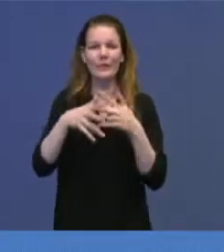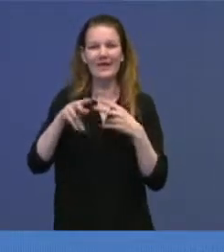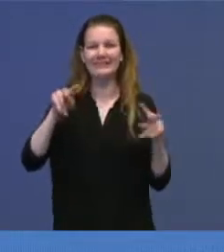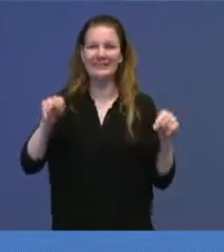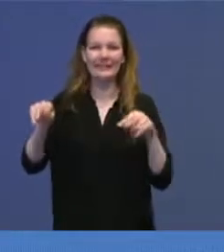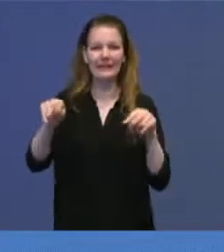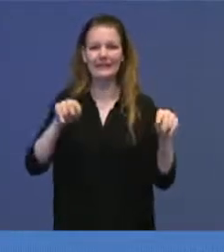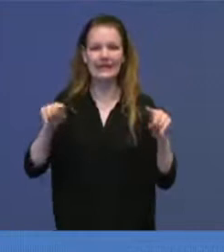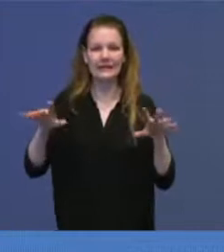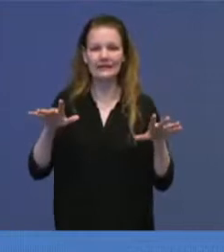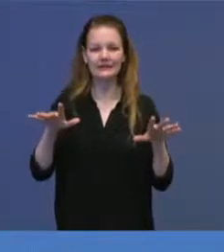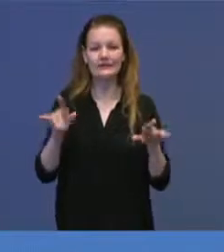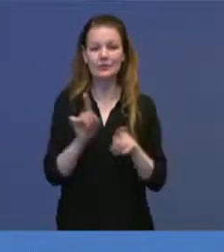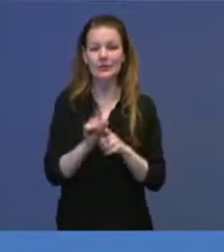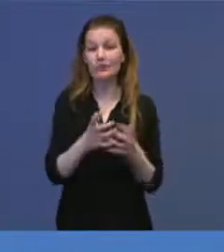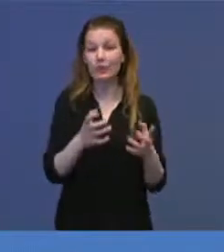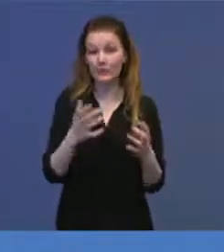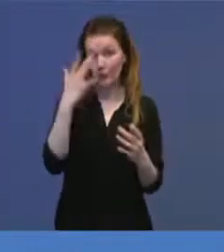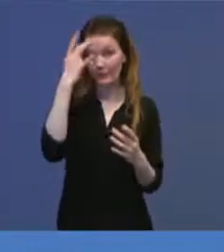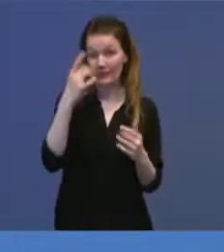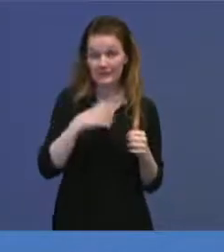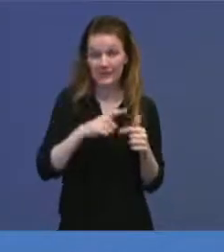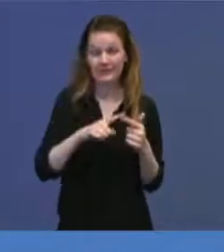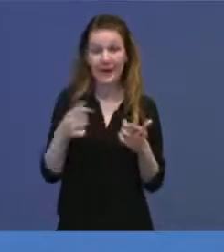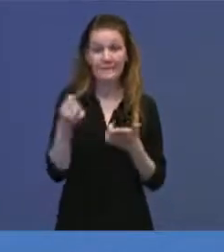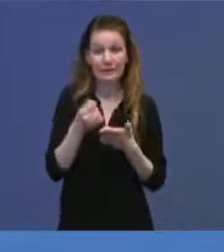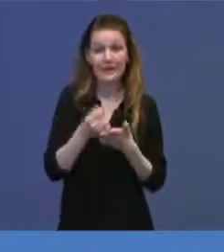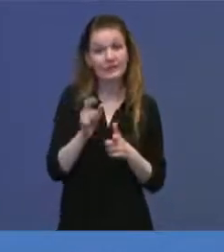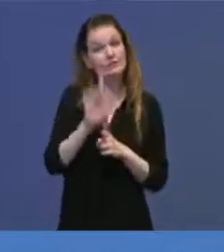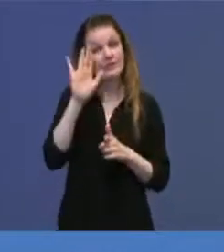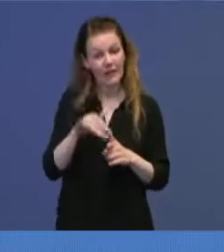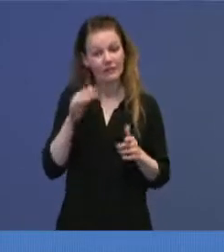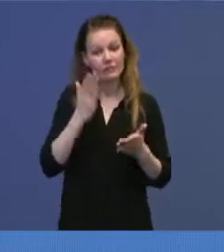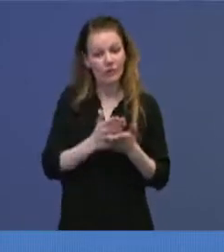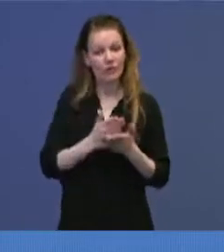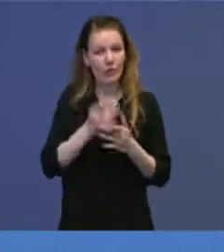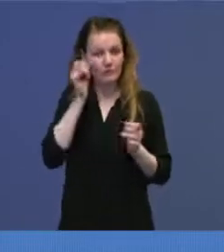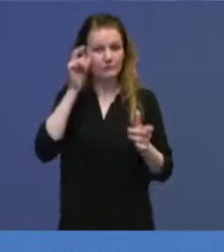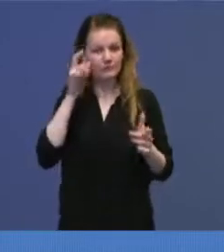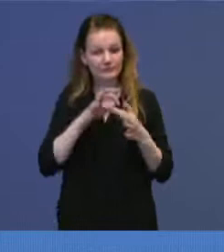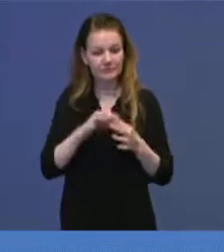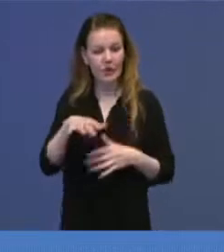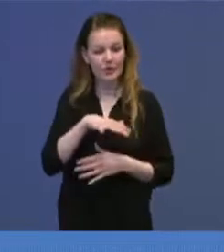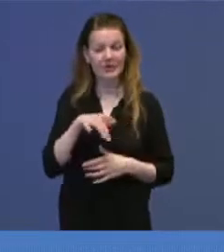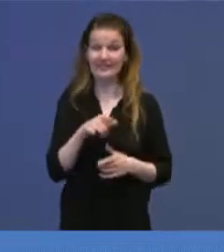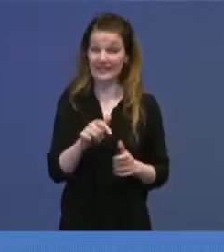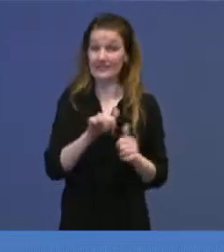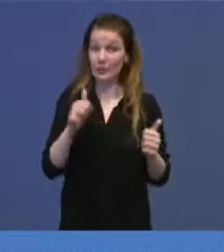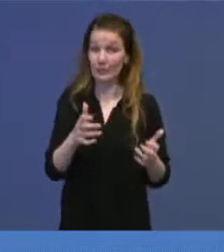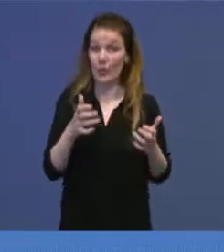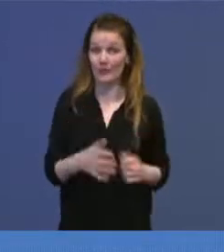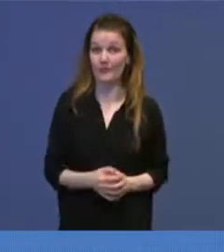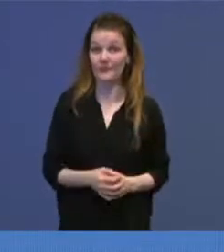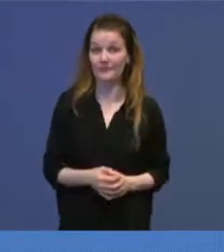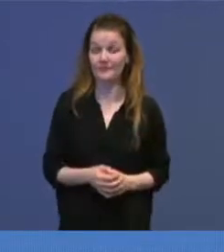for kompetanse og personell da, som kan drive med dette er veldig, veldig stort. Og